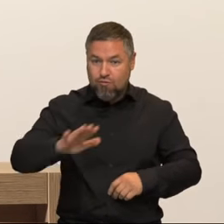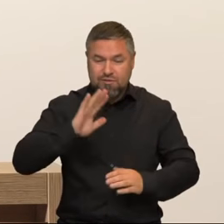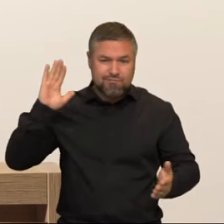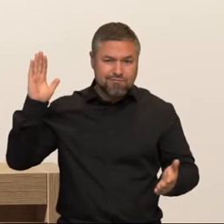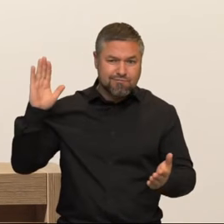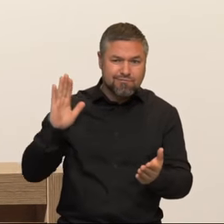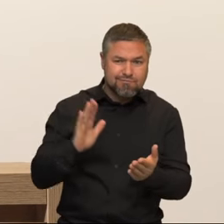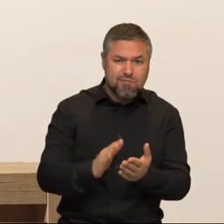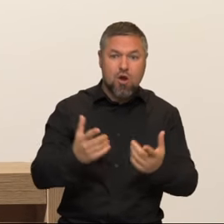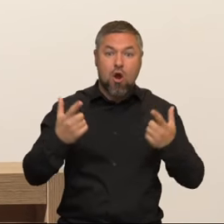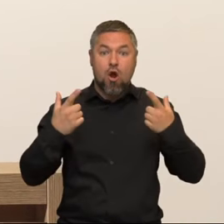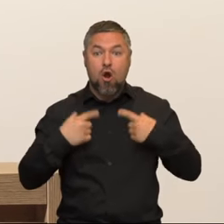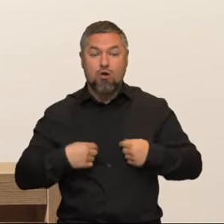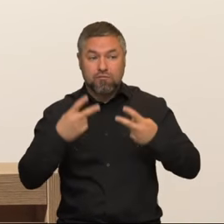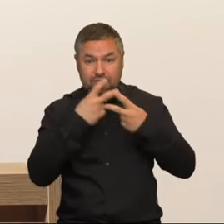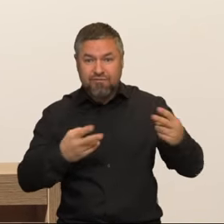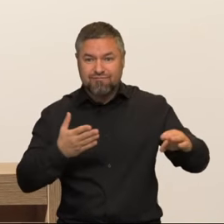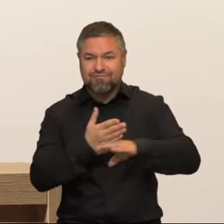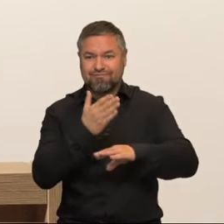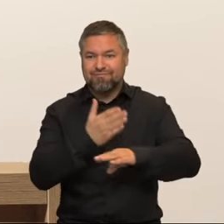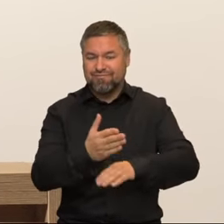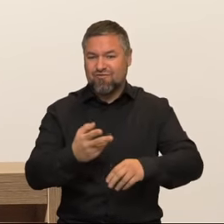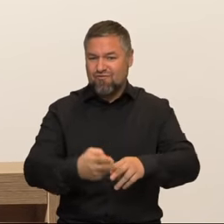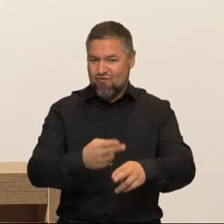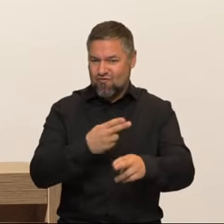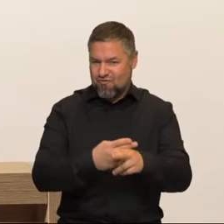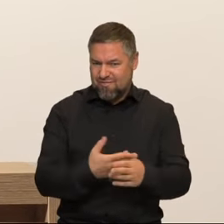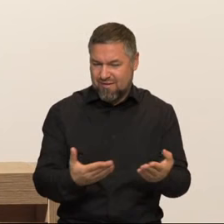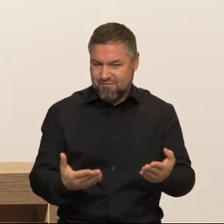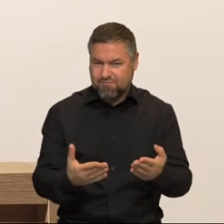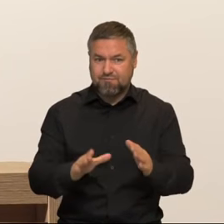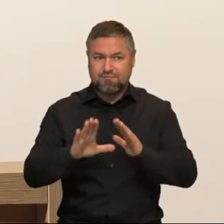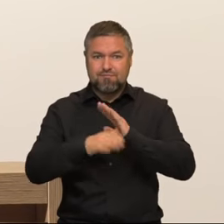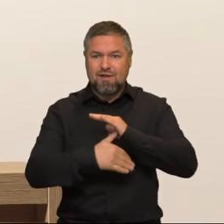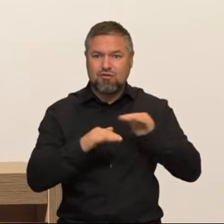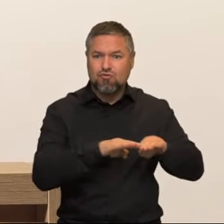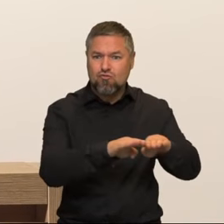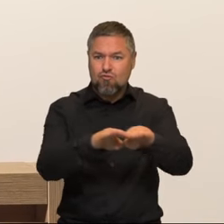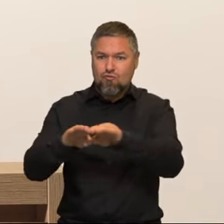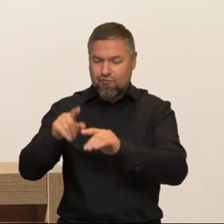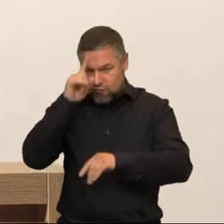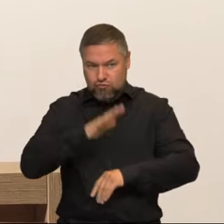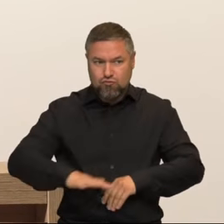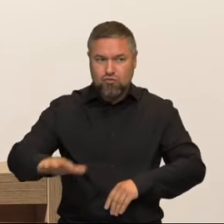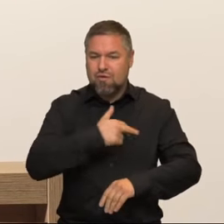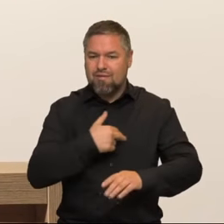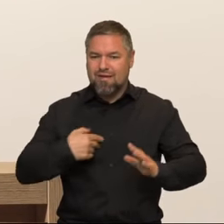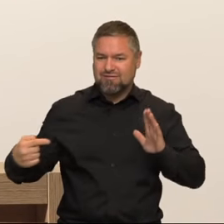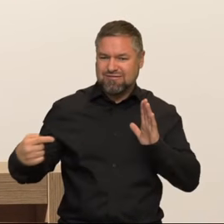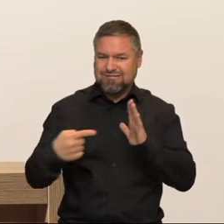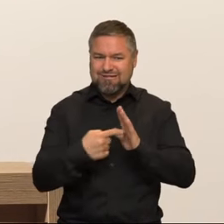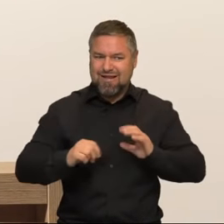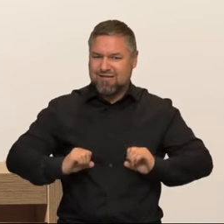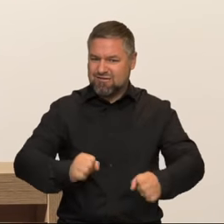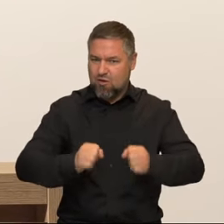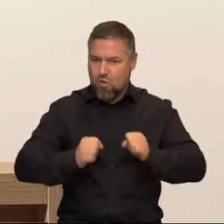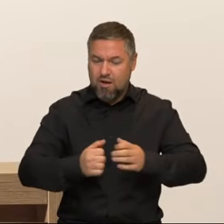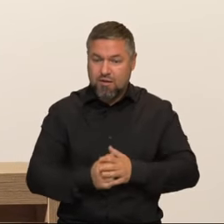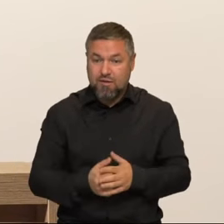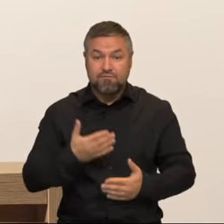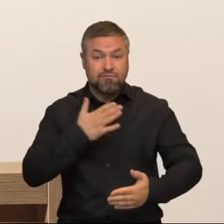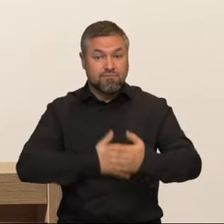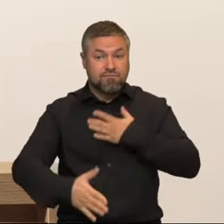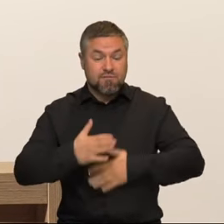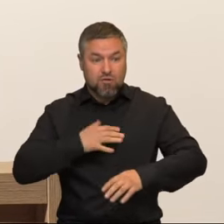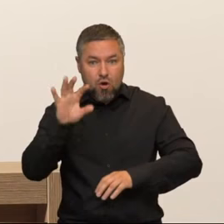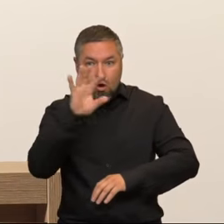ograniczy liczbę osobistych wizyt w urzędach. Zrównoważone miasta i społeczności to jeden z naszych priorytetowych obszarów działań. Z